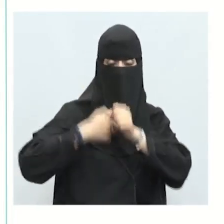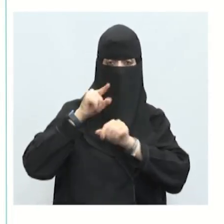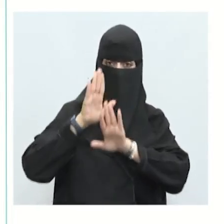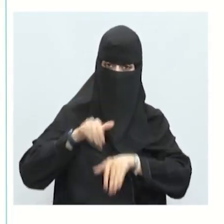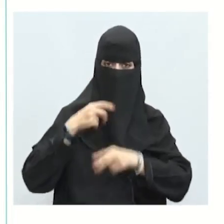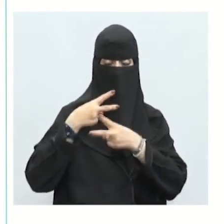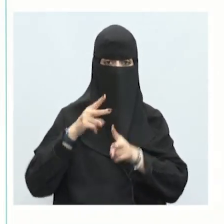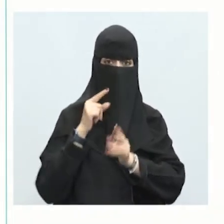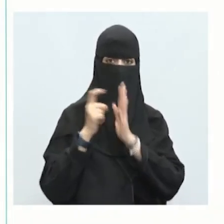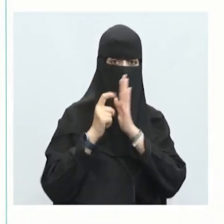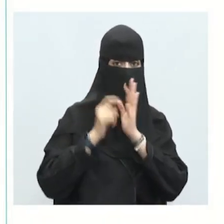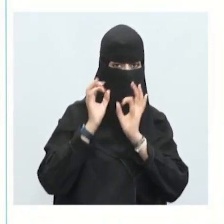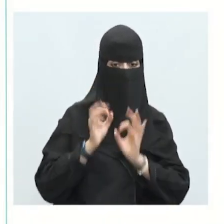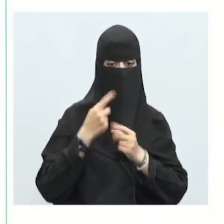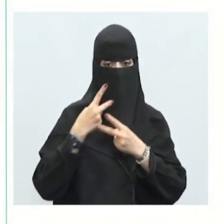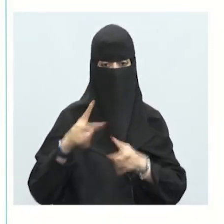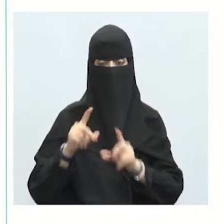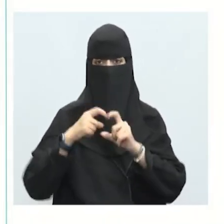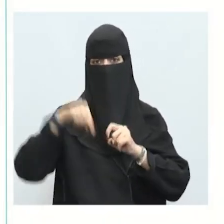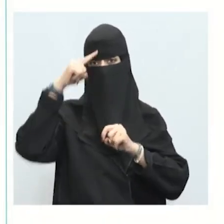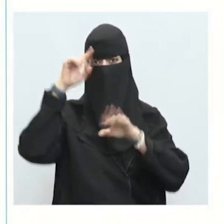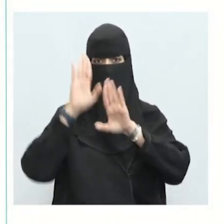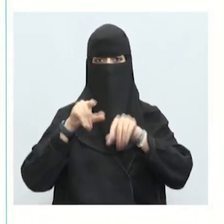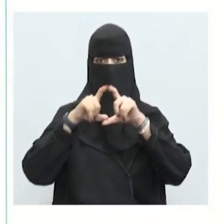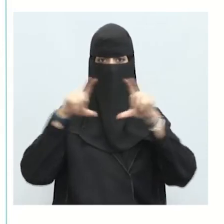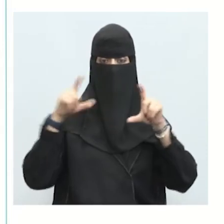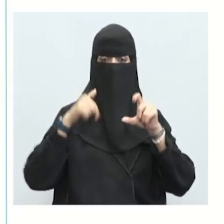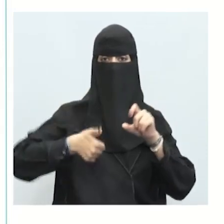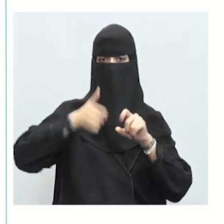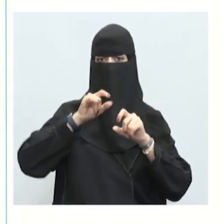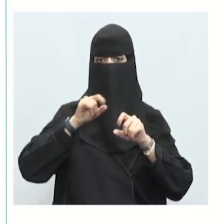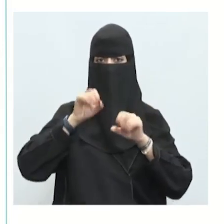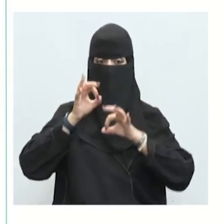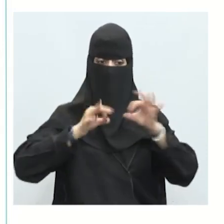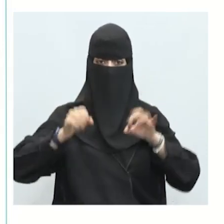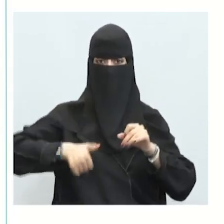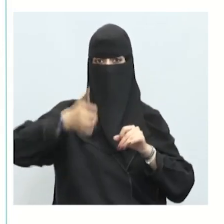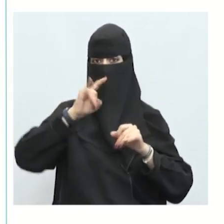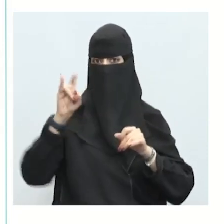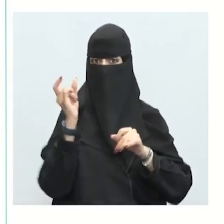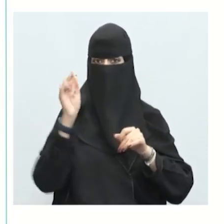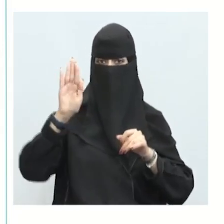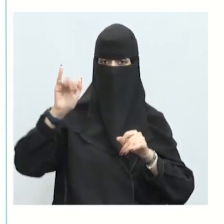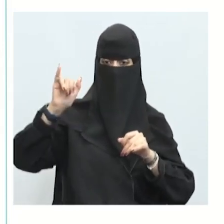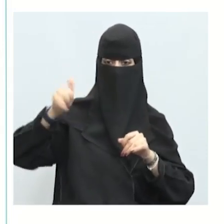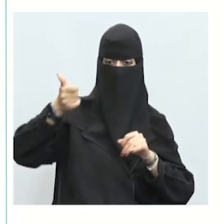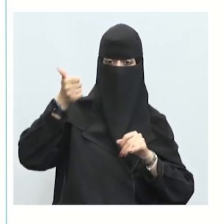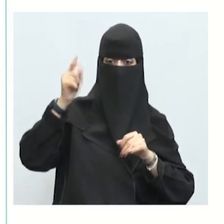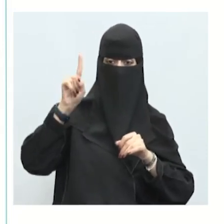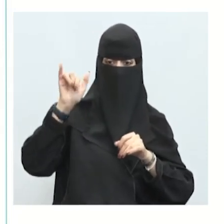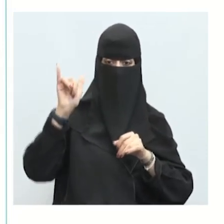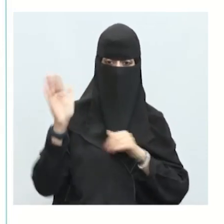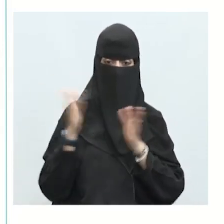الشرط يتم تنفيذ العباره مثال عندنا هذا المخطط الانسيابي عندنا هنا الشرط اذا كان